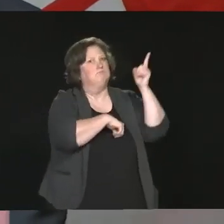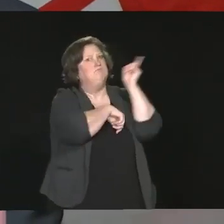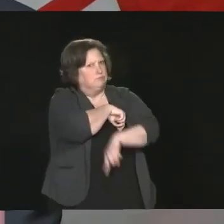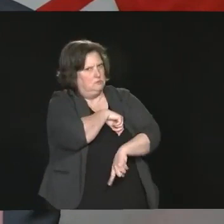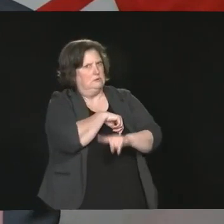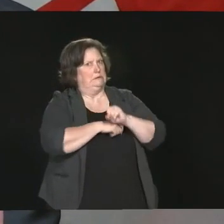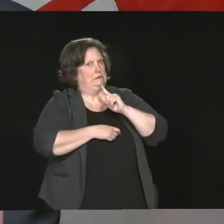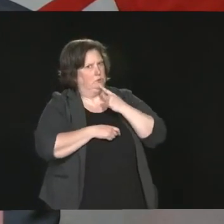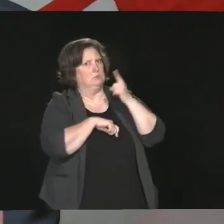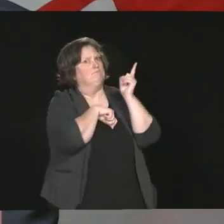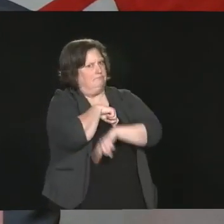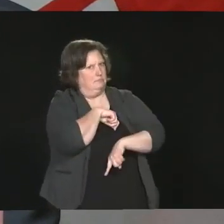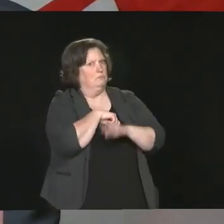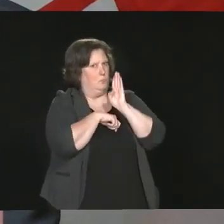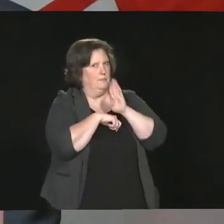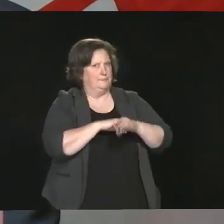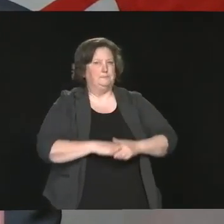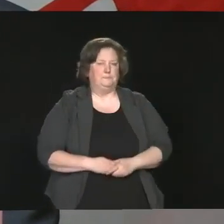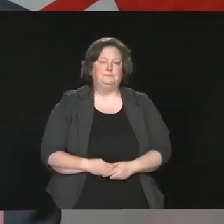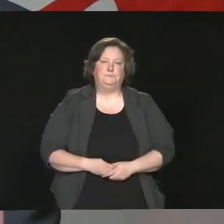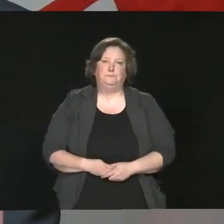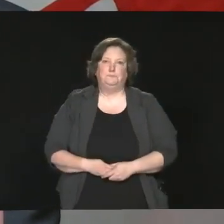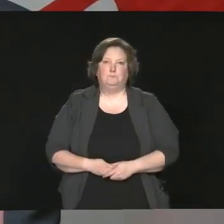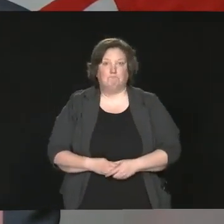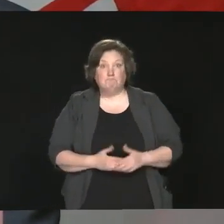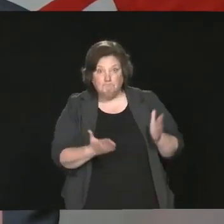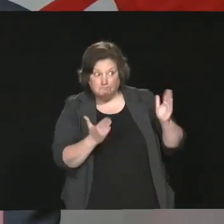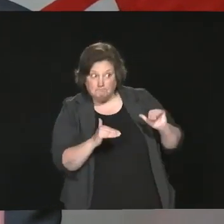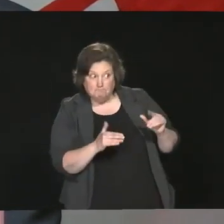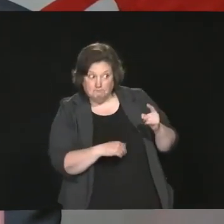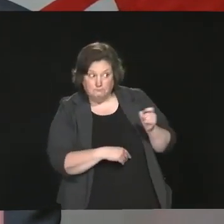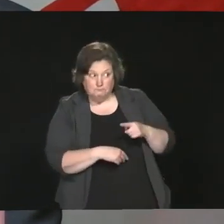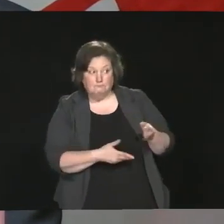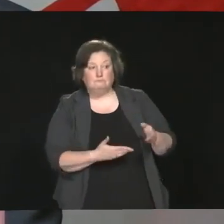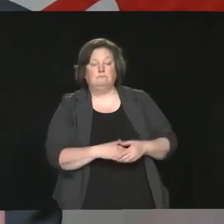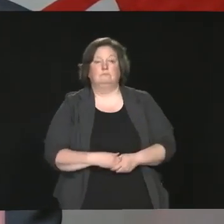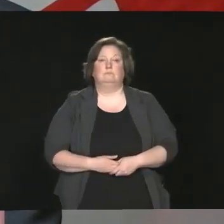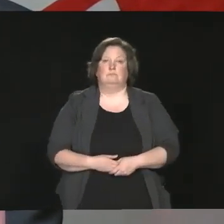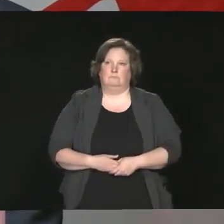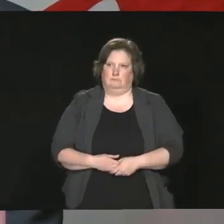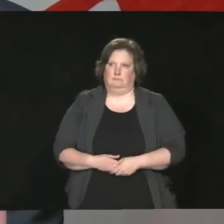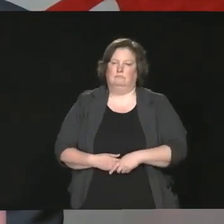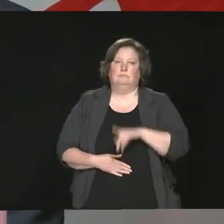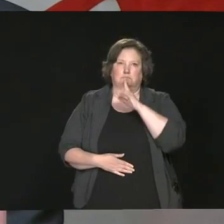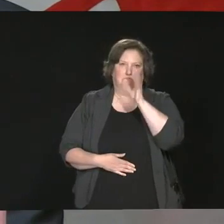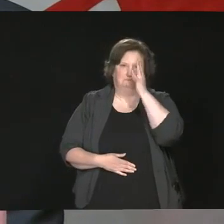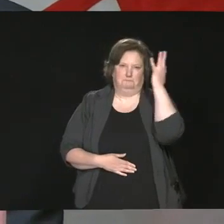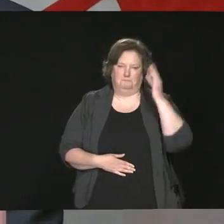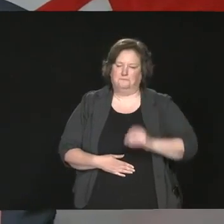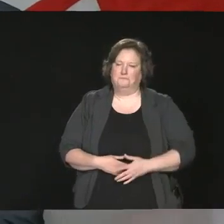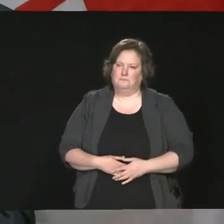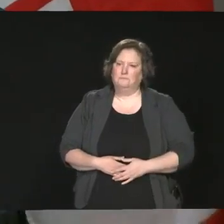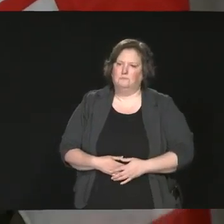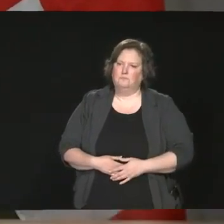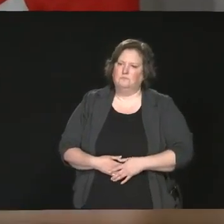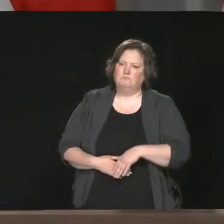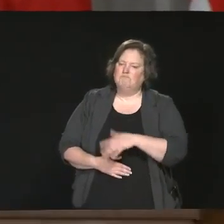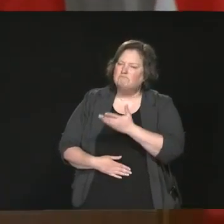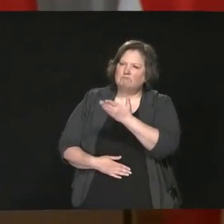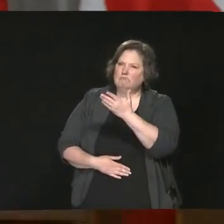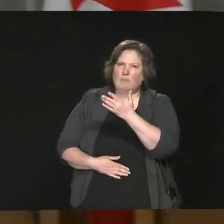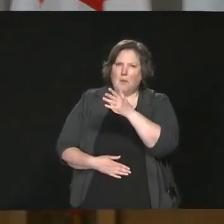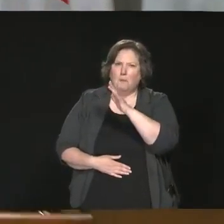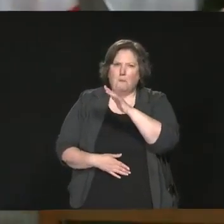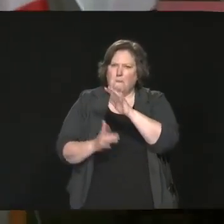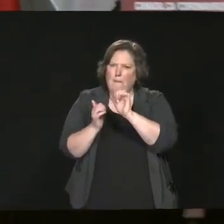Merci, mais justement, ma question, c'était quels sont ces mécanismes bien établis. Donc, peut-être en suivi, si vous avez la réponse, vous pourriez me la